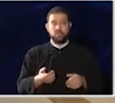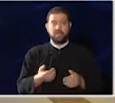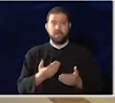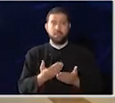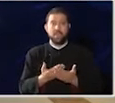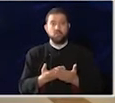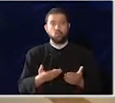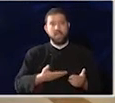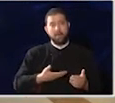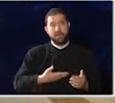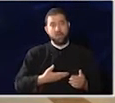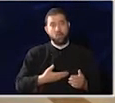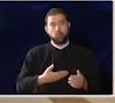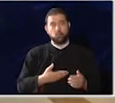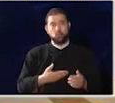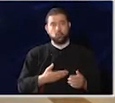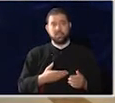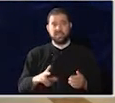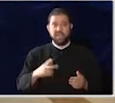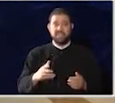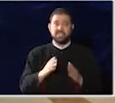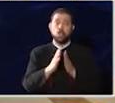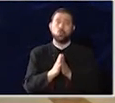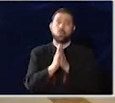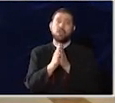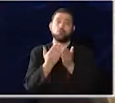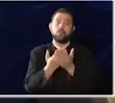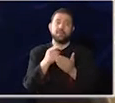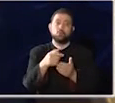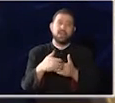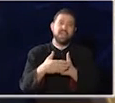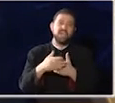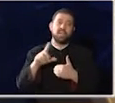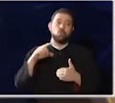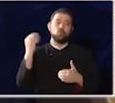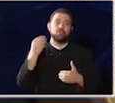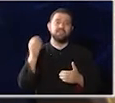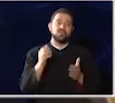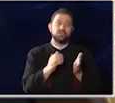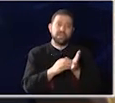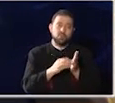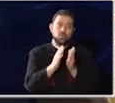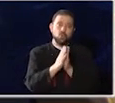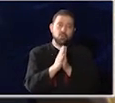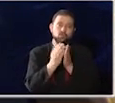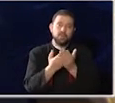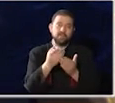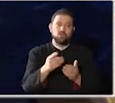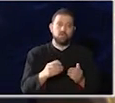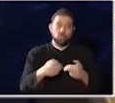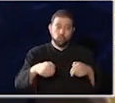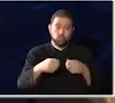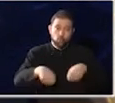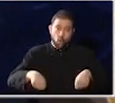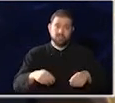preotului. Pentru că preotul mediază legătura cu Dumnezeu de care ei au nevoie. Știm cu toții că ne apropiem